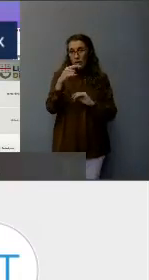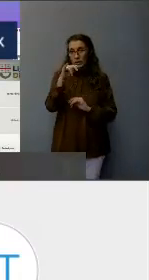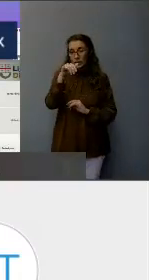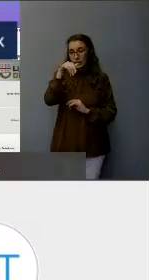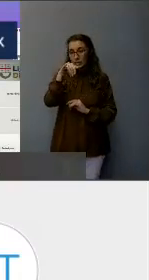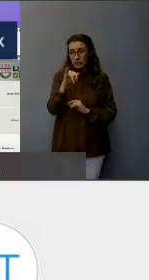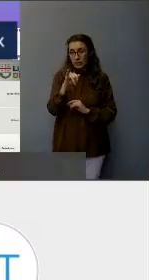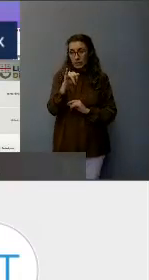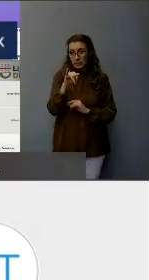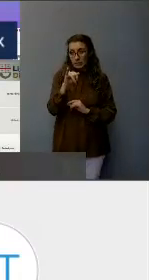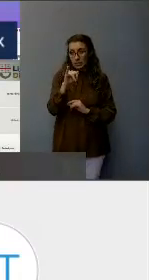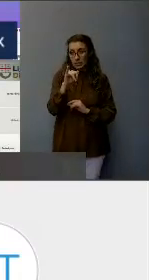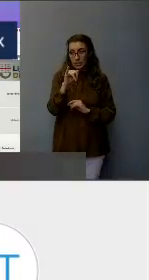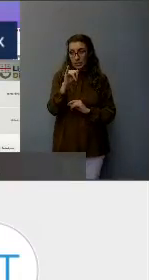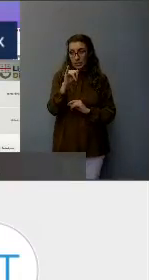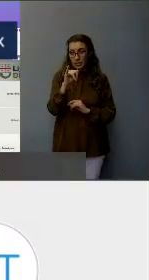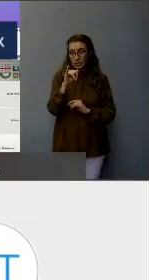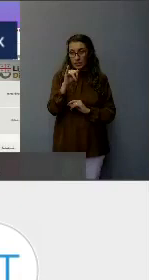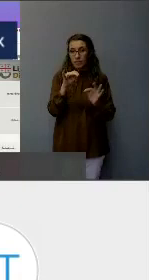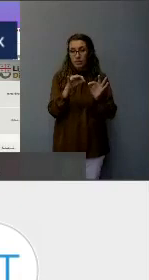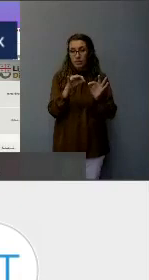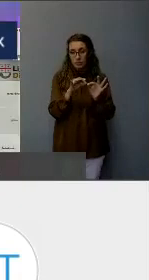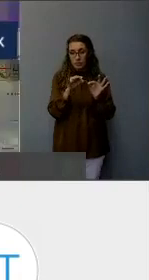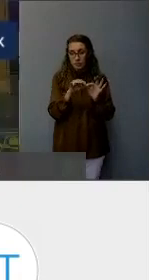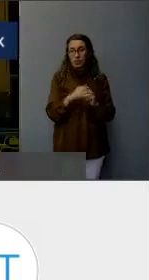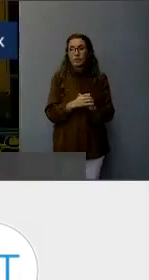latini amorevole